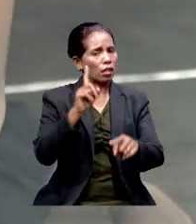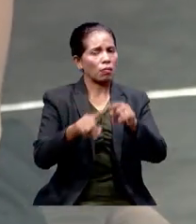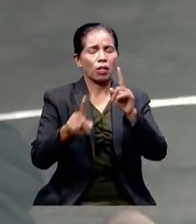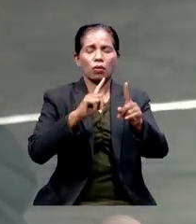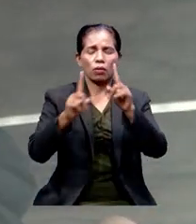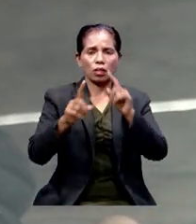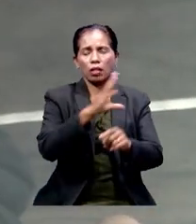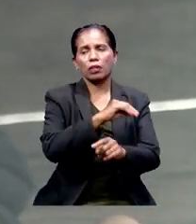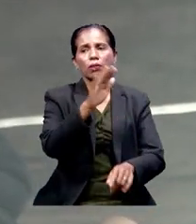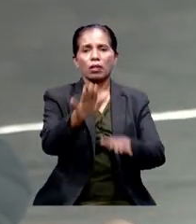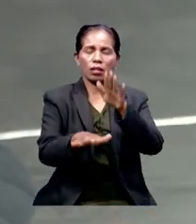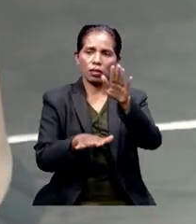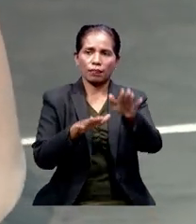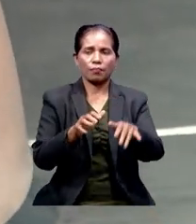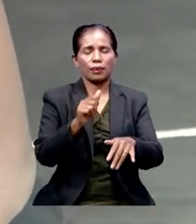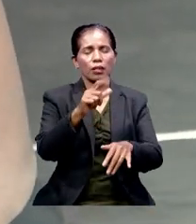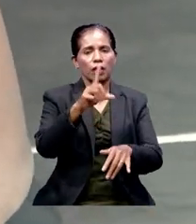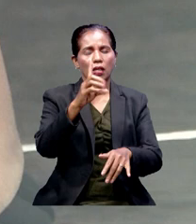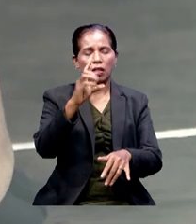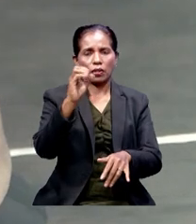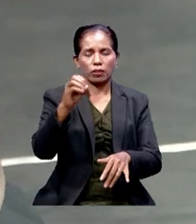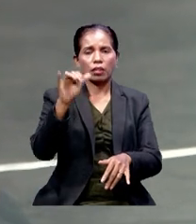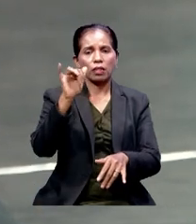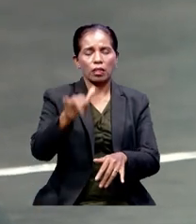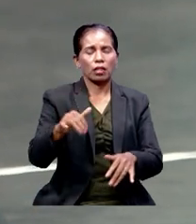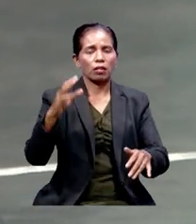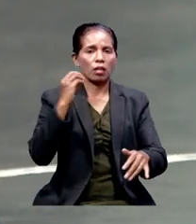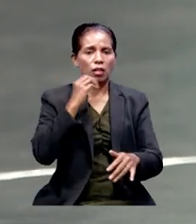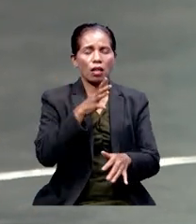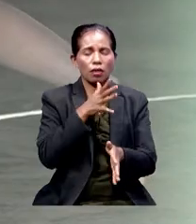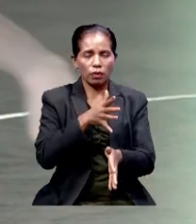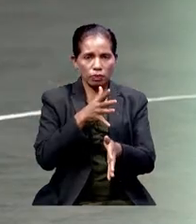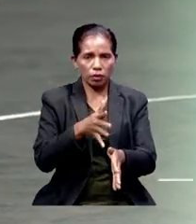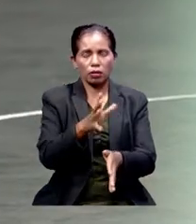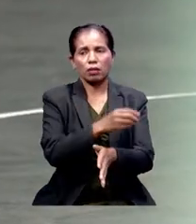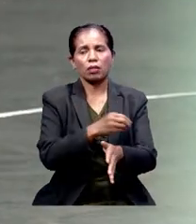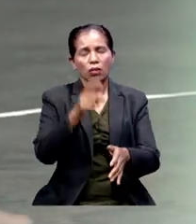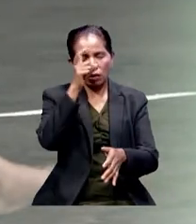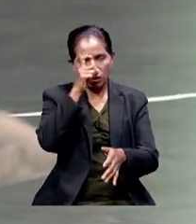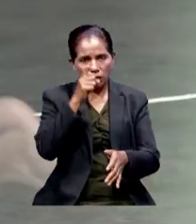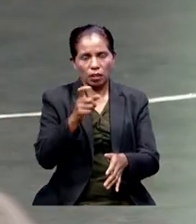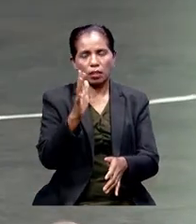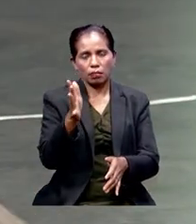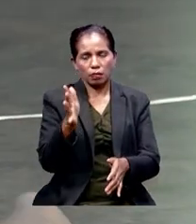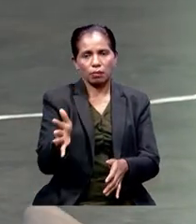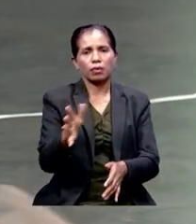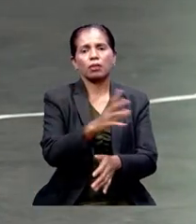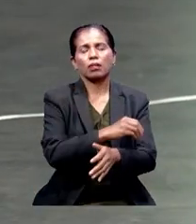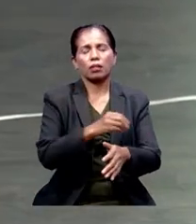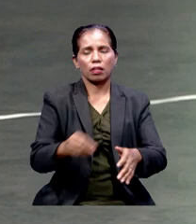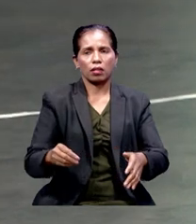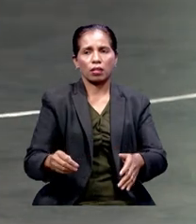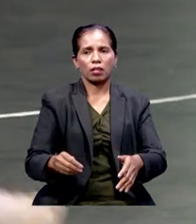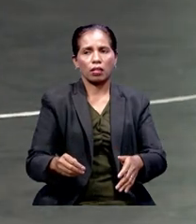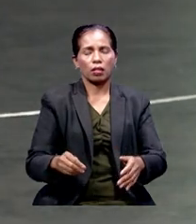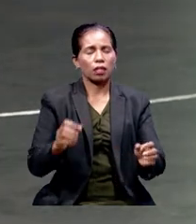no lao. Aldo dada une hel ho nebo feto Palmira Benevides, ho idade limanolo resingona, nebe durante